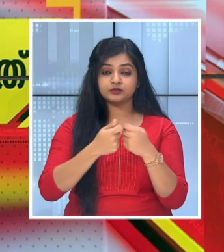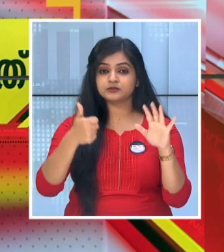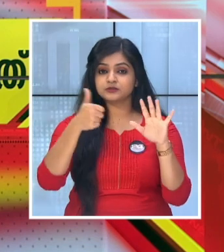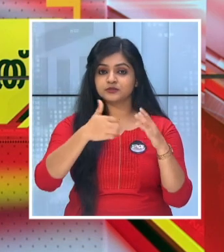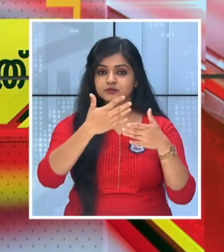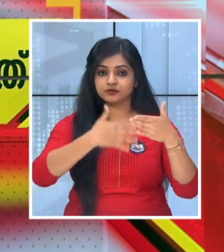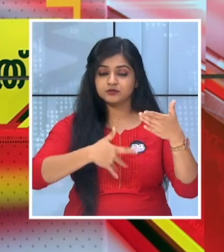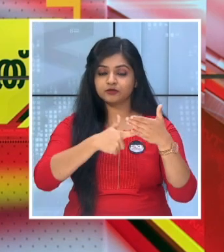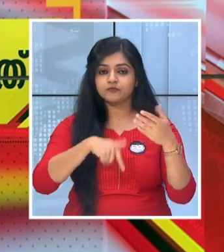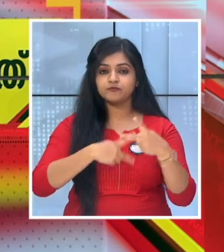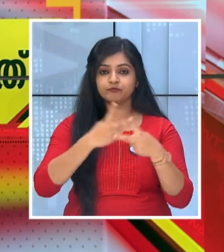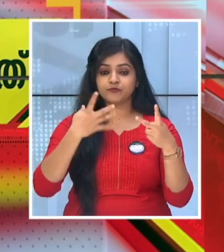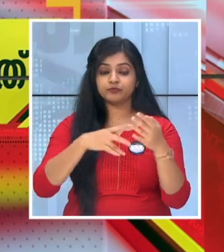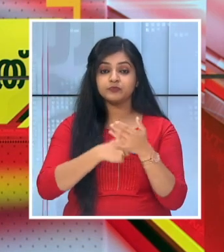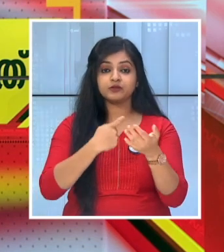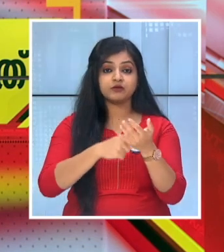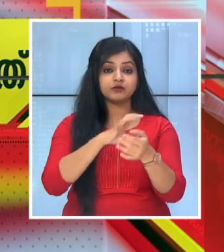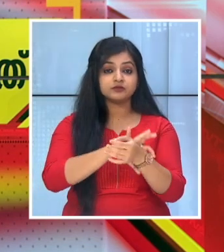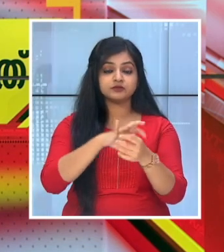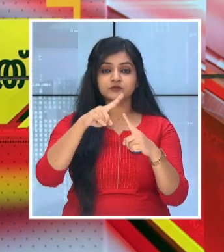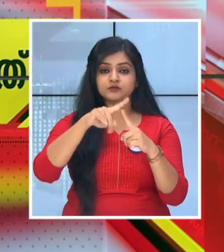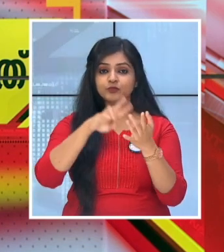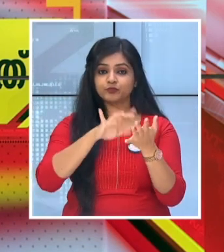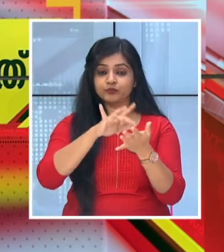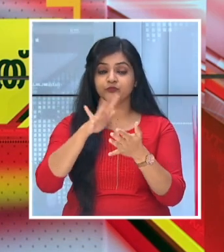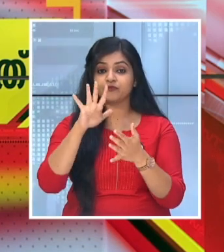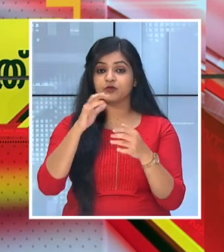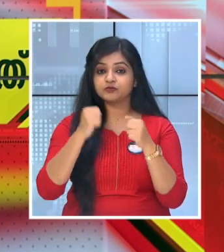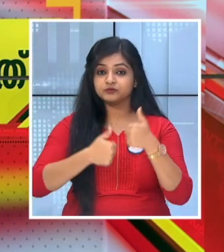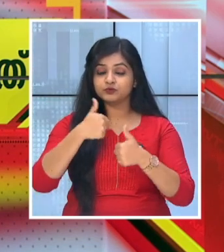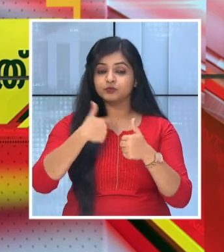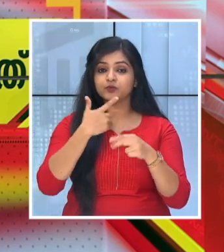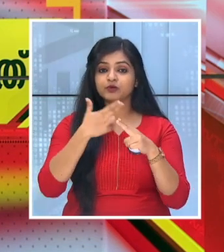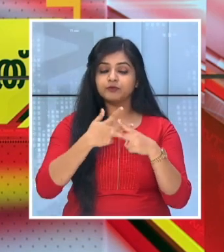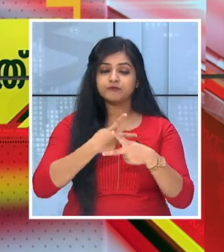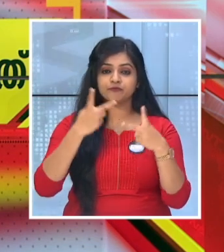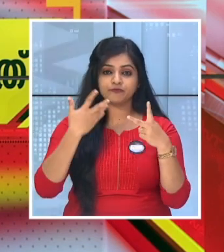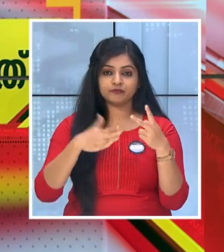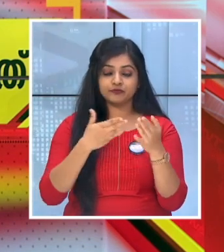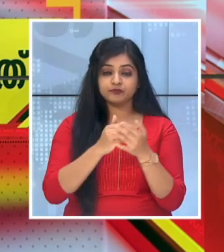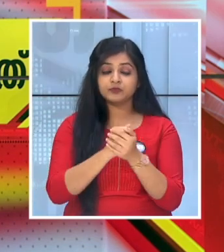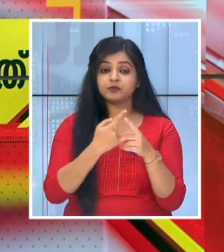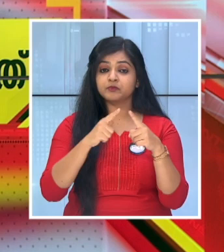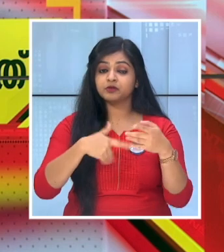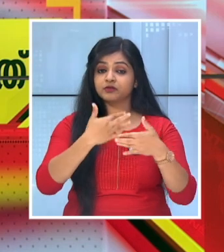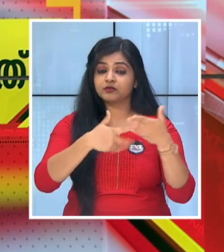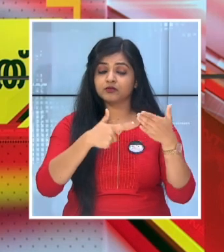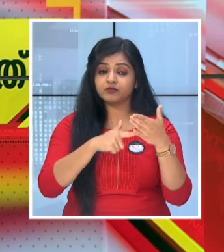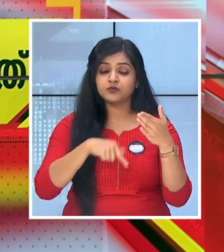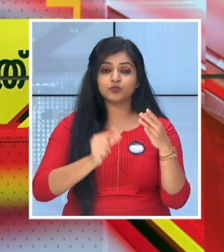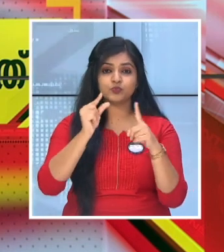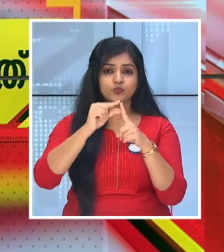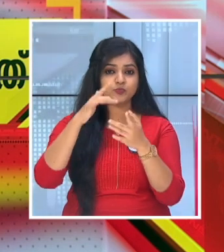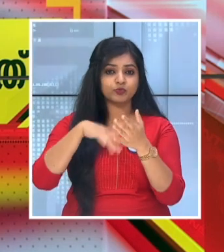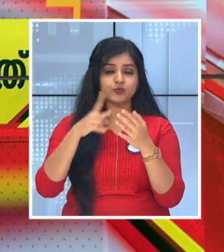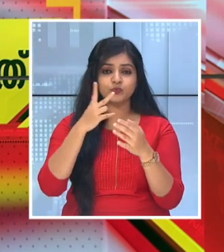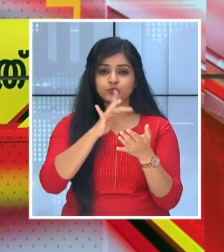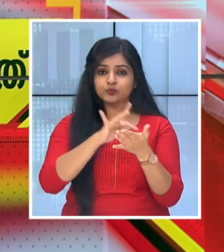സ്ഥാനാർത്ഥി പട്ടിക പ്രഖ്യാപിച്ചു. രാജസ്ഥാൻ, തമിഴ്നാട് സംസ്ഥാനങ്ങളിലെ 5 സീറ്റുകളിലേക്കുള്ള സ്ഥാനാർത്ഥികളെയാണ് പ്രഖ്യാപിച്ചത്. പക്ഷേ പട്ടികയിൽ ഇത്തവണയും